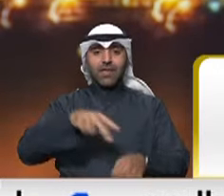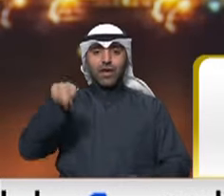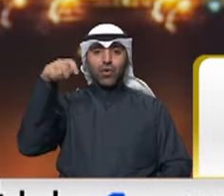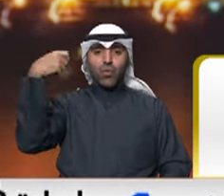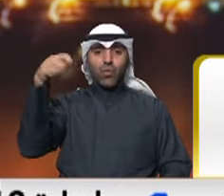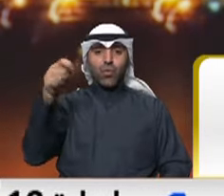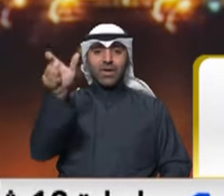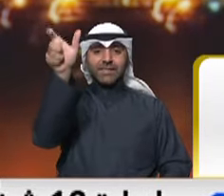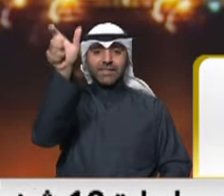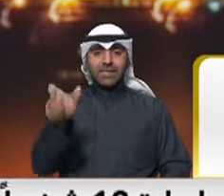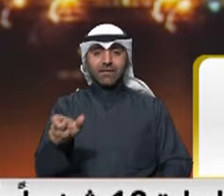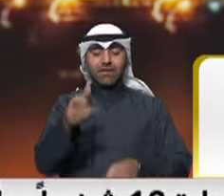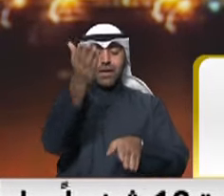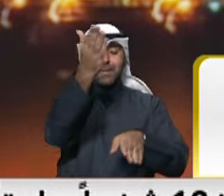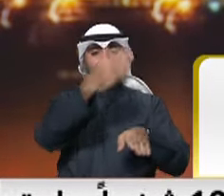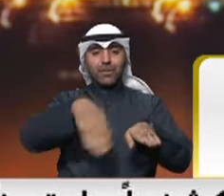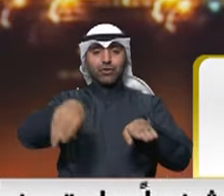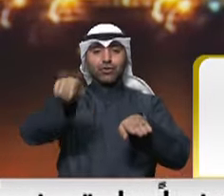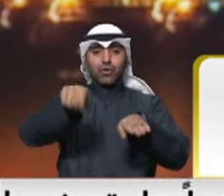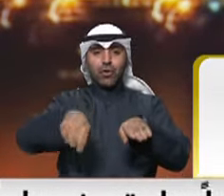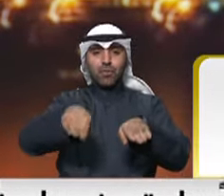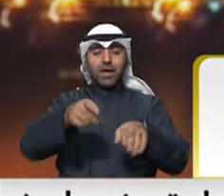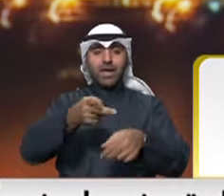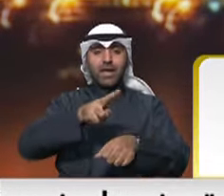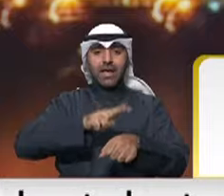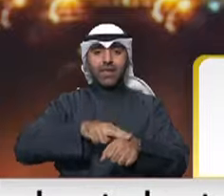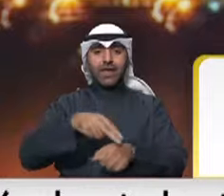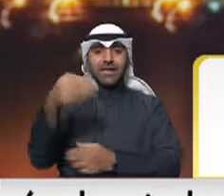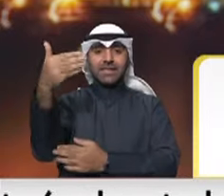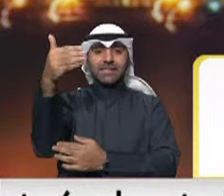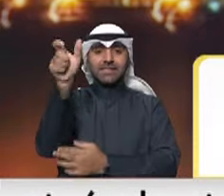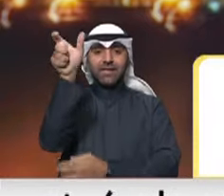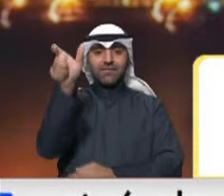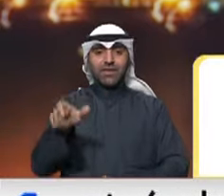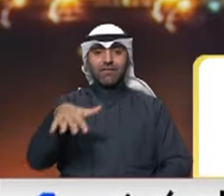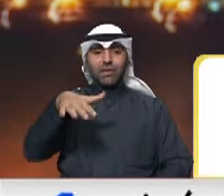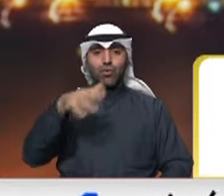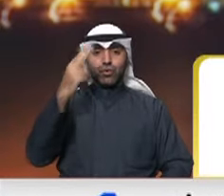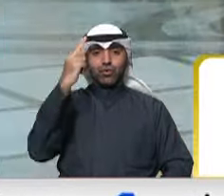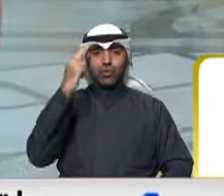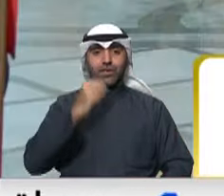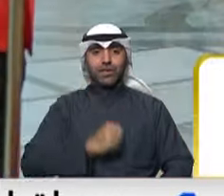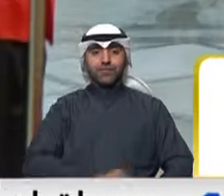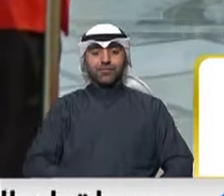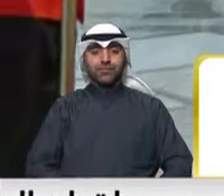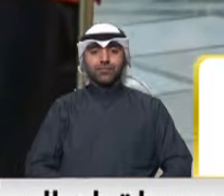بأعمال سفارة المملكة العربية السعودية في الكويت يحيى بن حسن القحطاني.